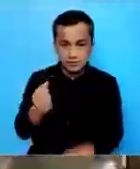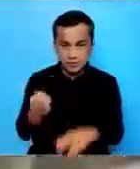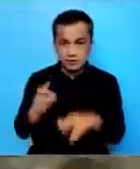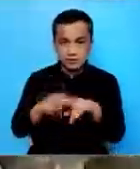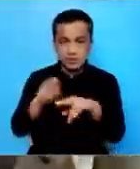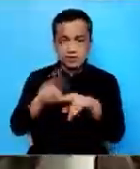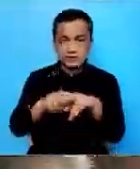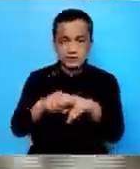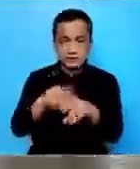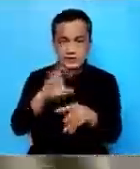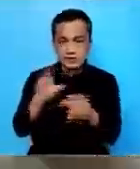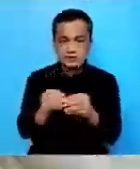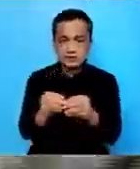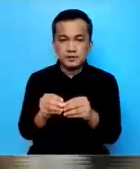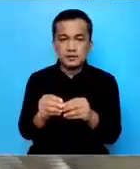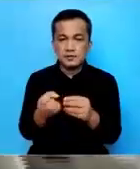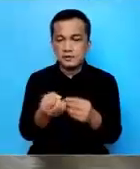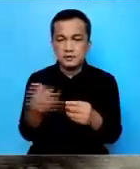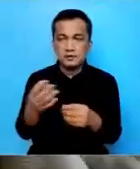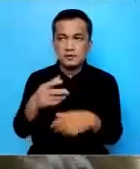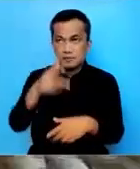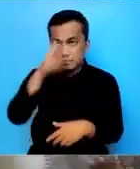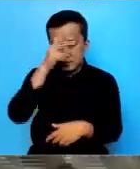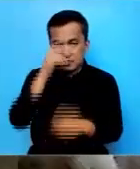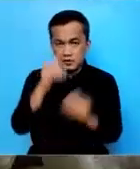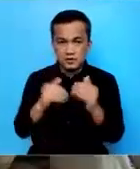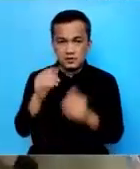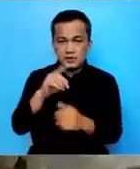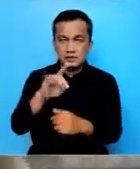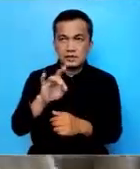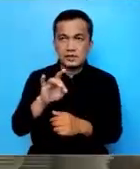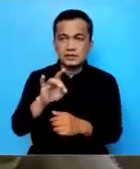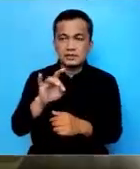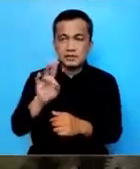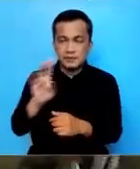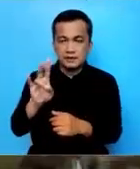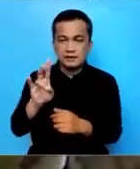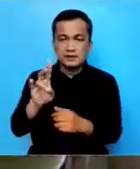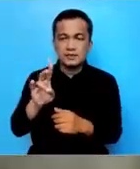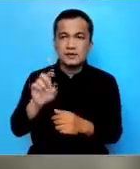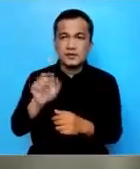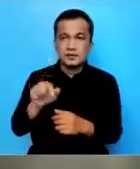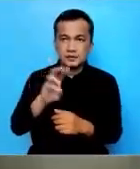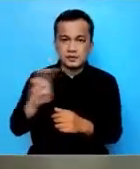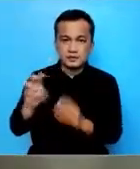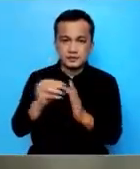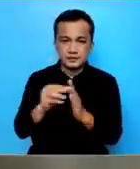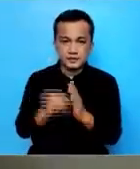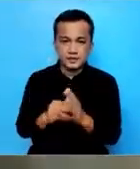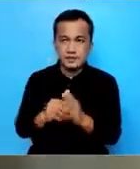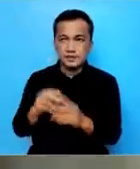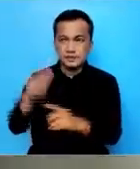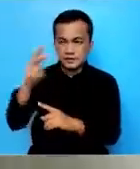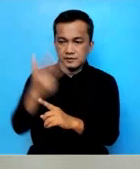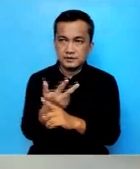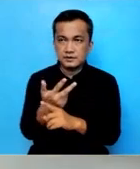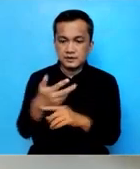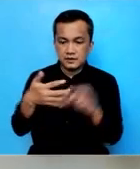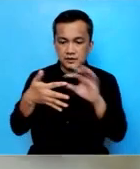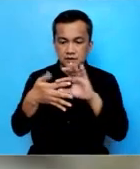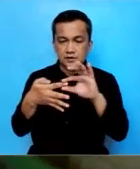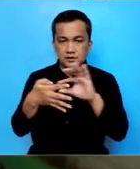kabuuang inventaryo ng mga manok sa bansa sa 187.66 million sa unang tatlong buwan ng taon mula sa